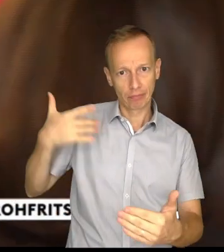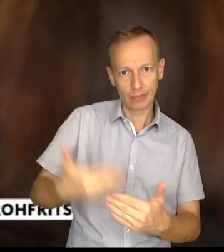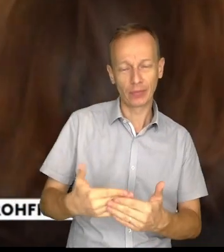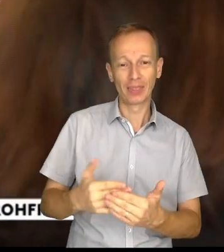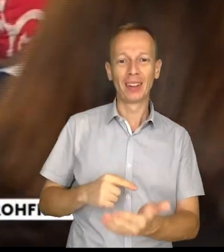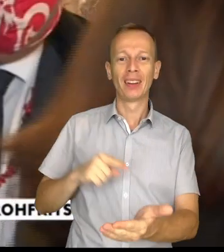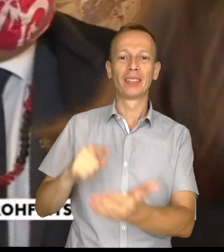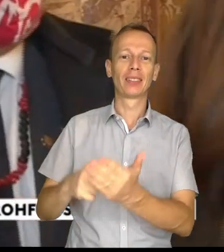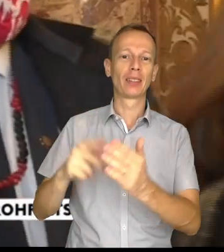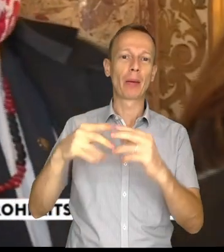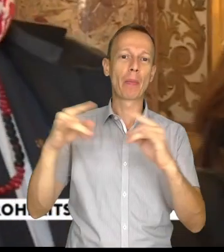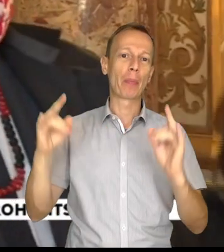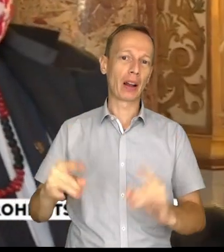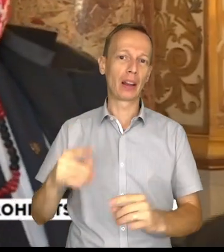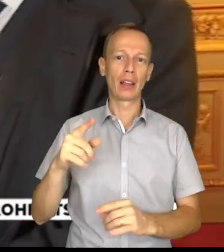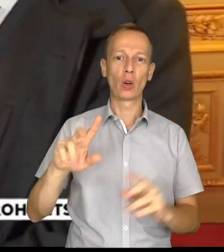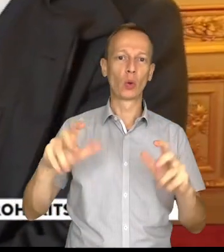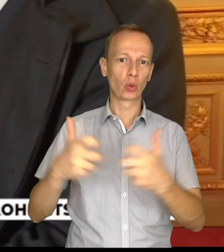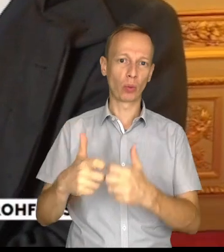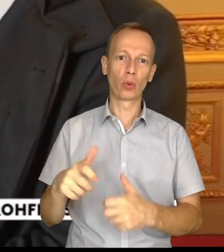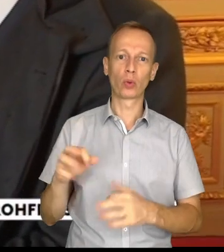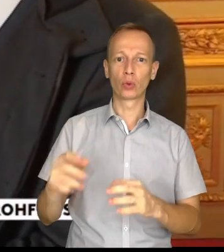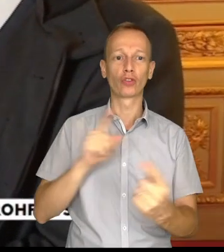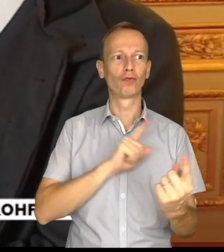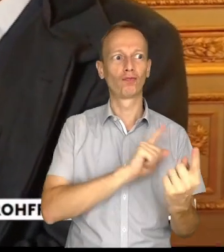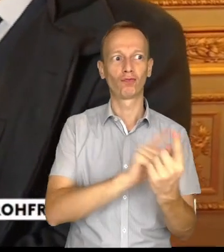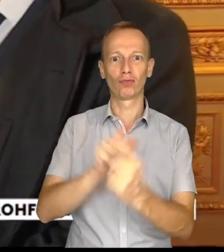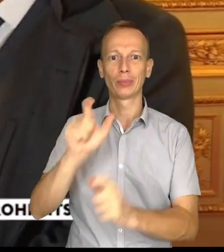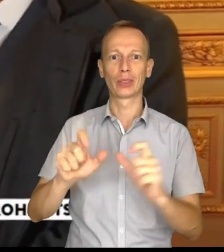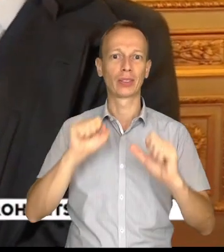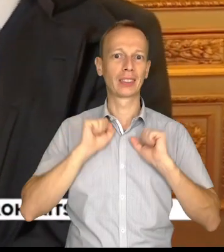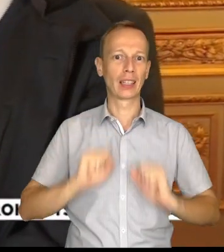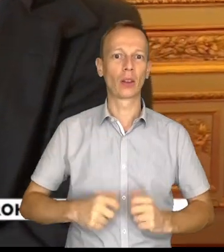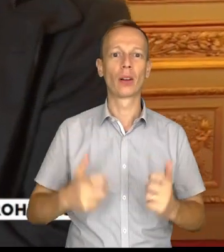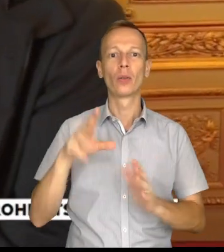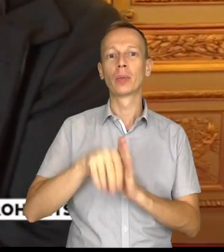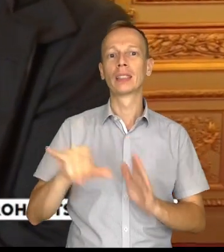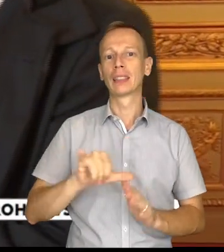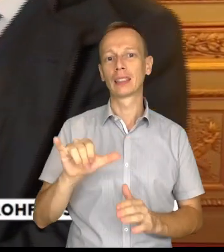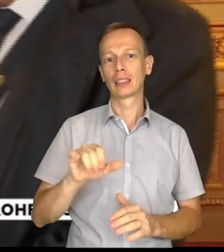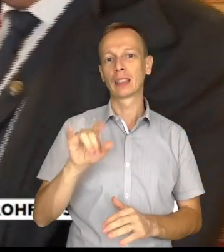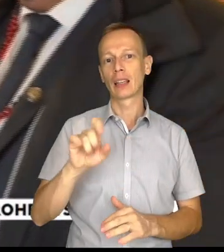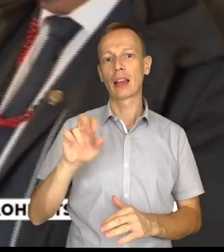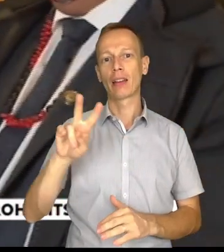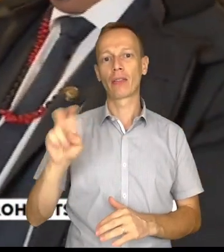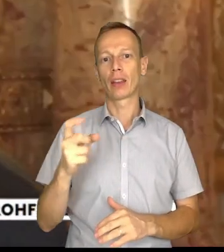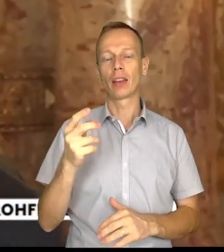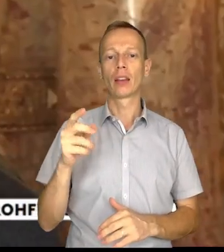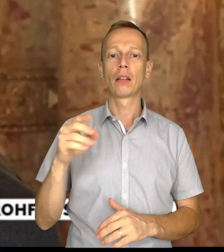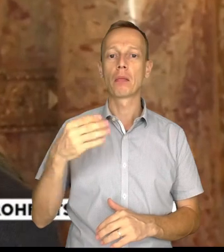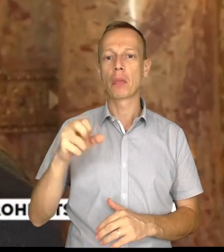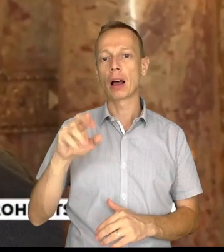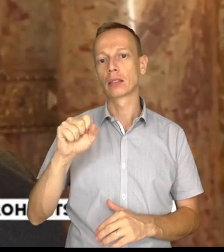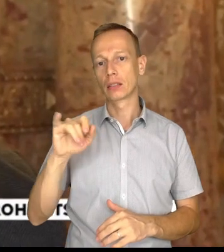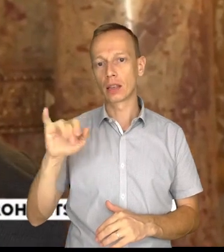arrivée au Palais du Luxembourg, il multiplie des rencontres informelles avec des sénateurs, dont Hervé Marseille, réélu président de l'Union centriste. Il n'y a pour